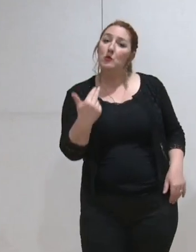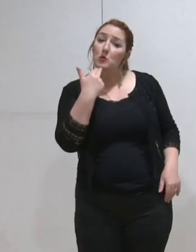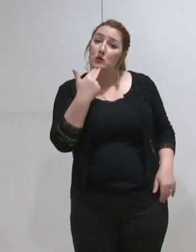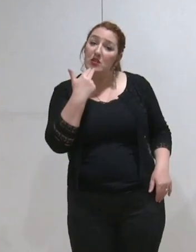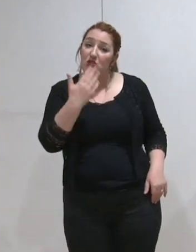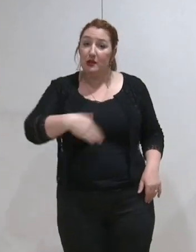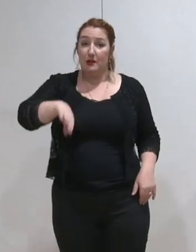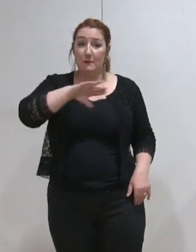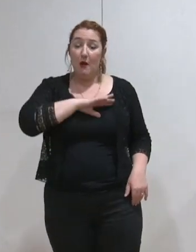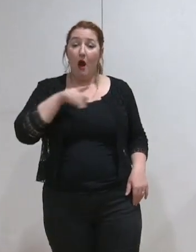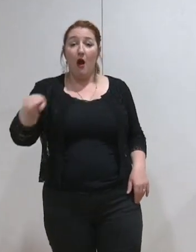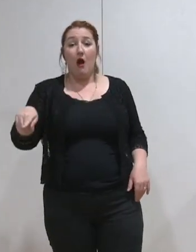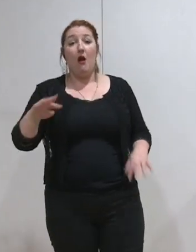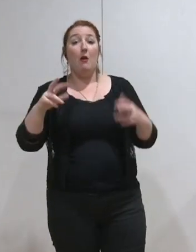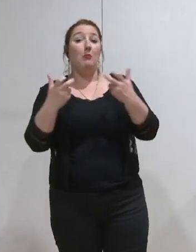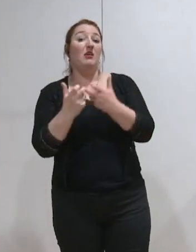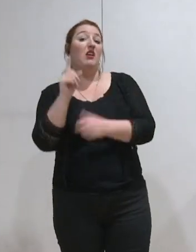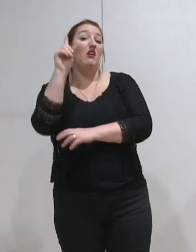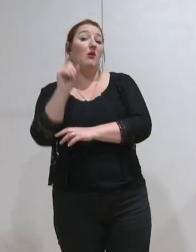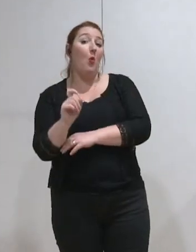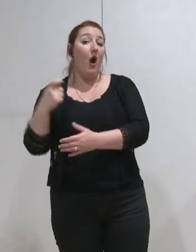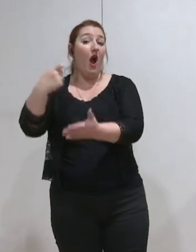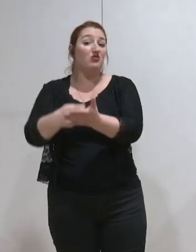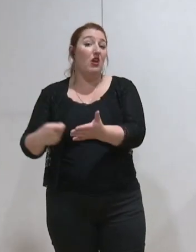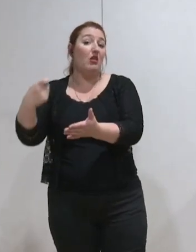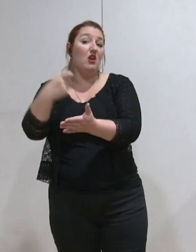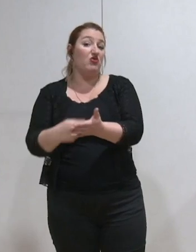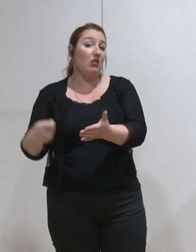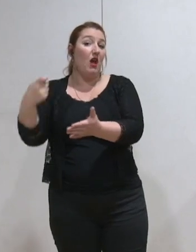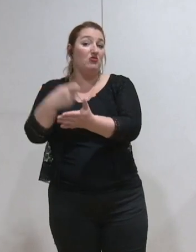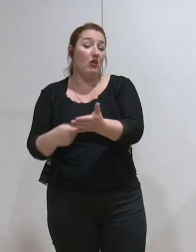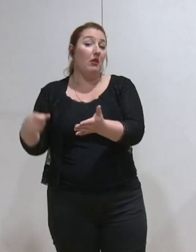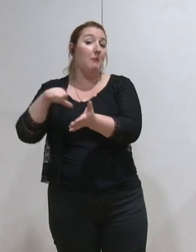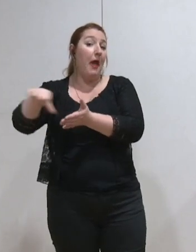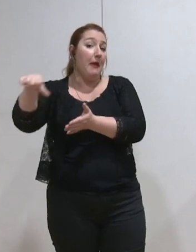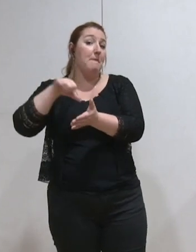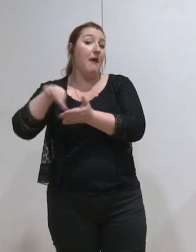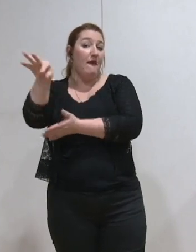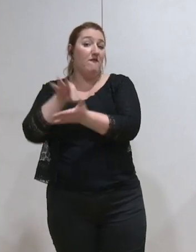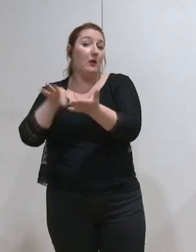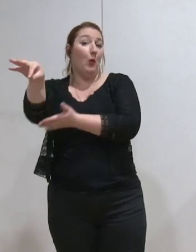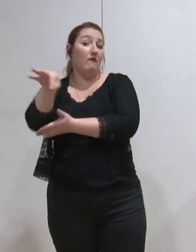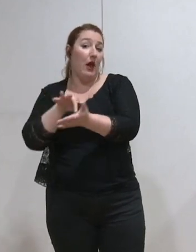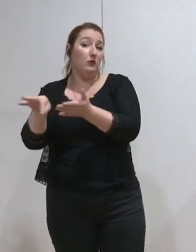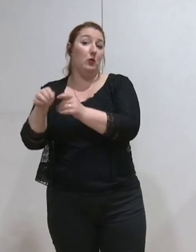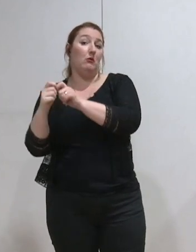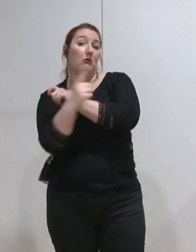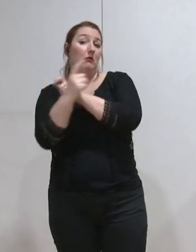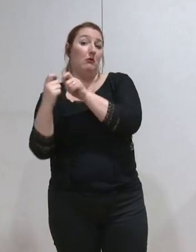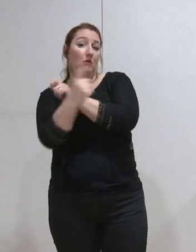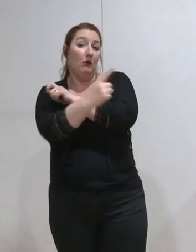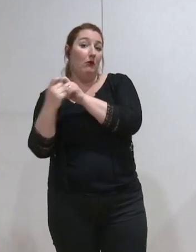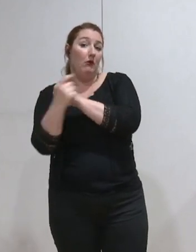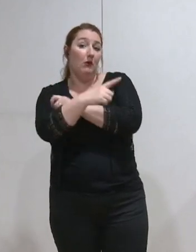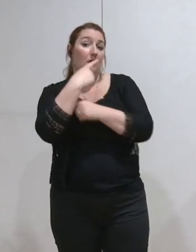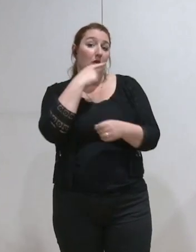investissements par par leur le prix de l'eau ont euh fait en sorte de constituer ce patrimoine et